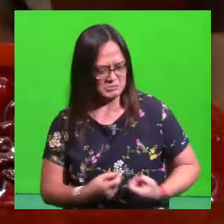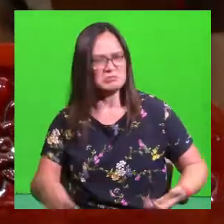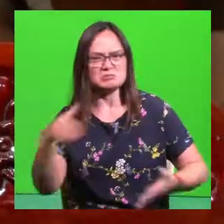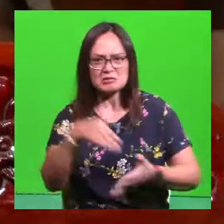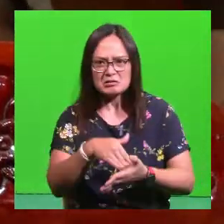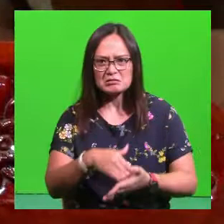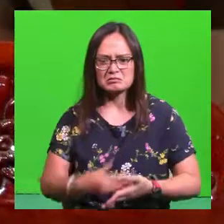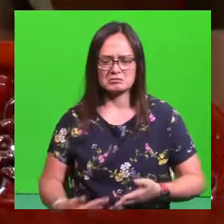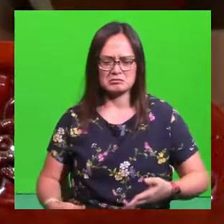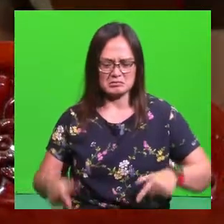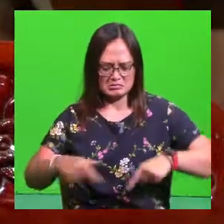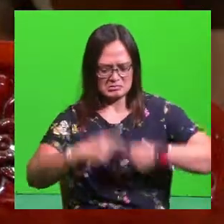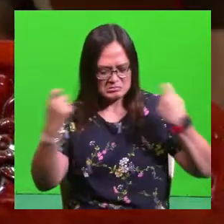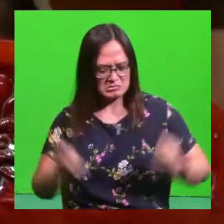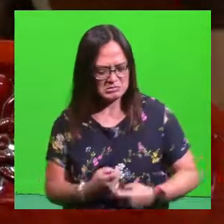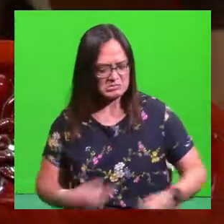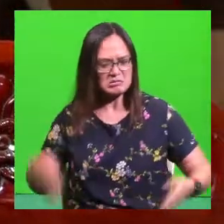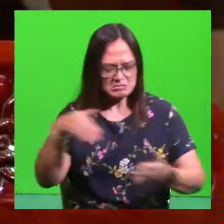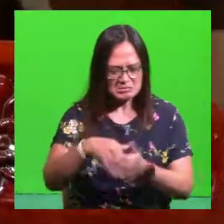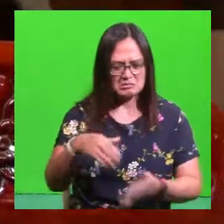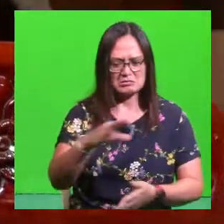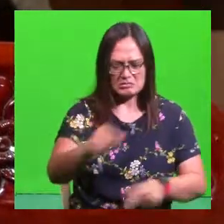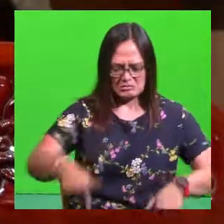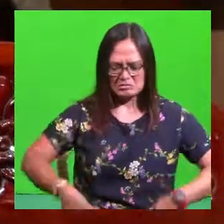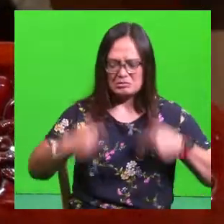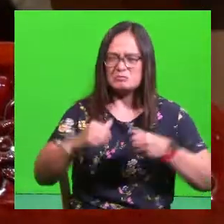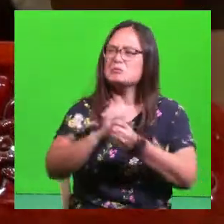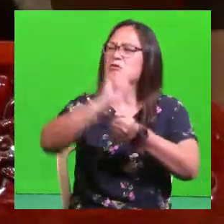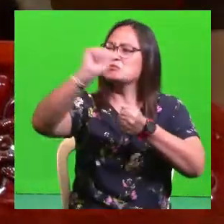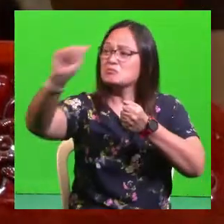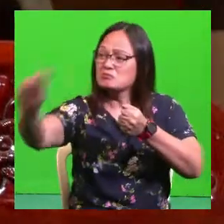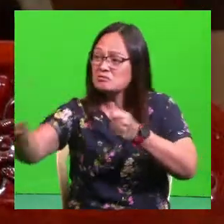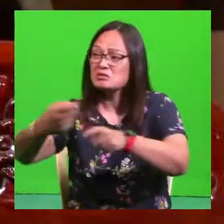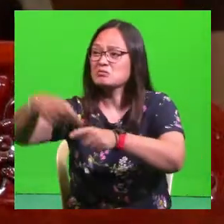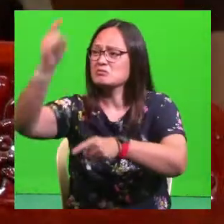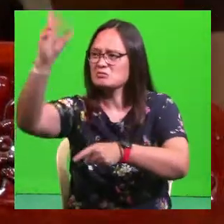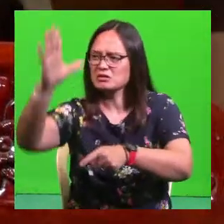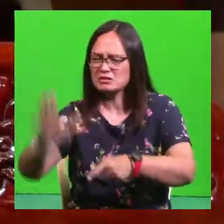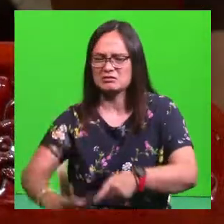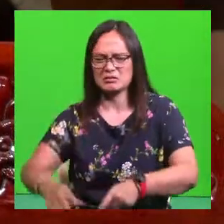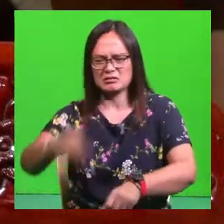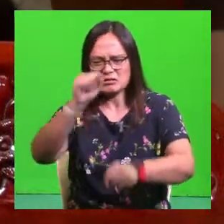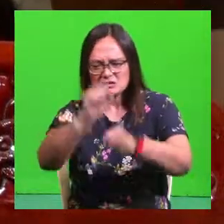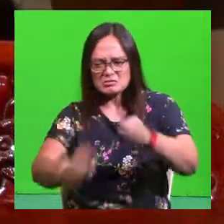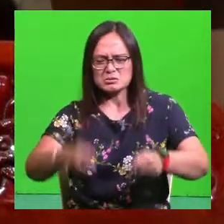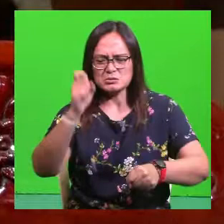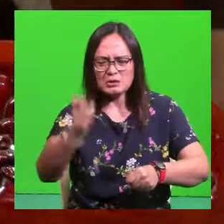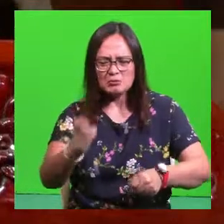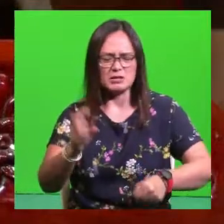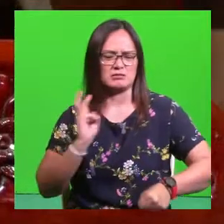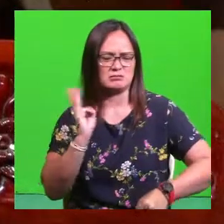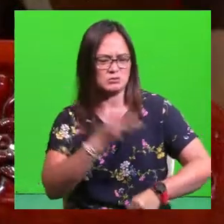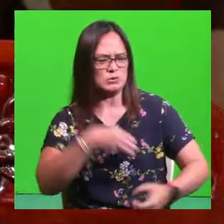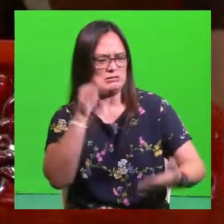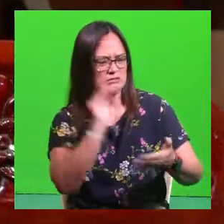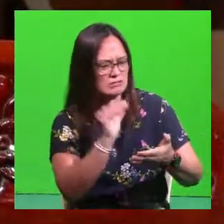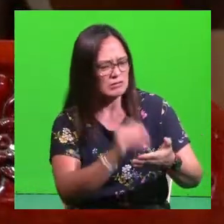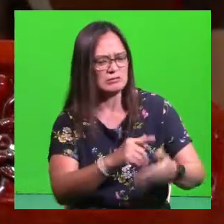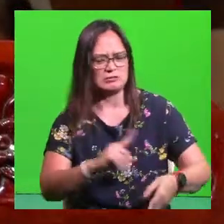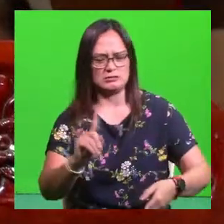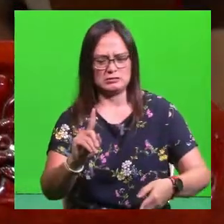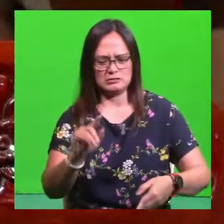Kaya po kinakailangan tingnan natin ang kahalagahan ng bawat ginawa ng Panginoon para sa atin at yun ang kunin natin